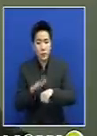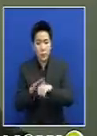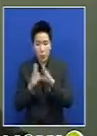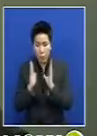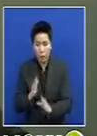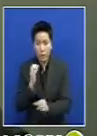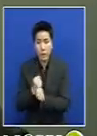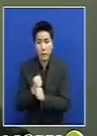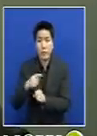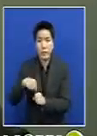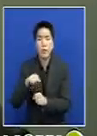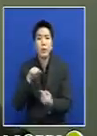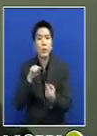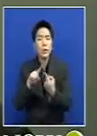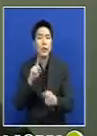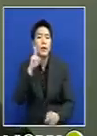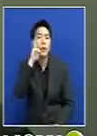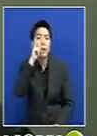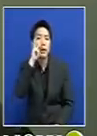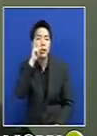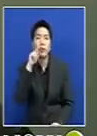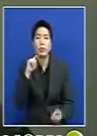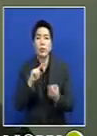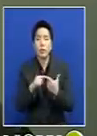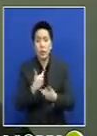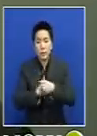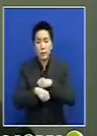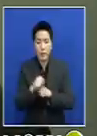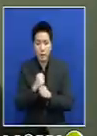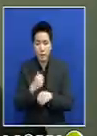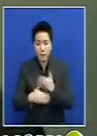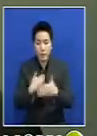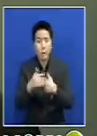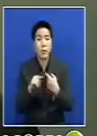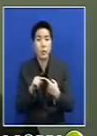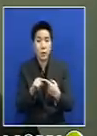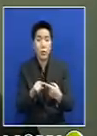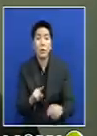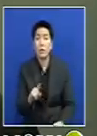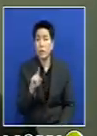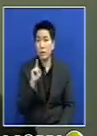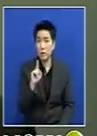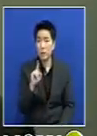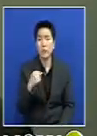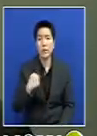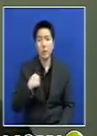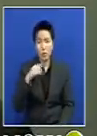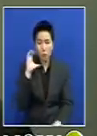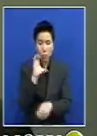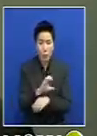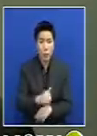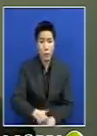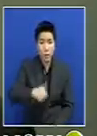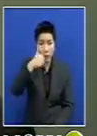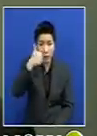ที่นะครับในแง่ของการข่าวในการดำเนินการเชิงรุกนะครับแต่ว่าหนึ่งในตัวชี้วัดว่าเราจะสามารถควบคุมคนเหล่านี้ได้